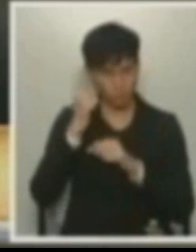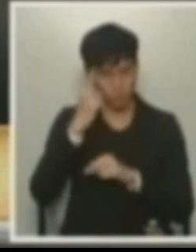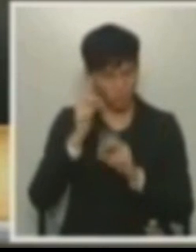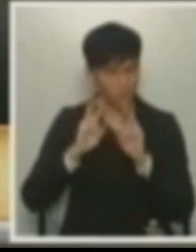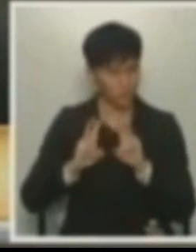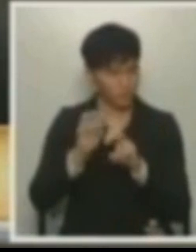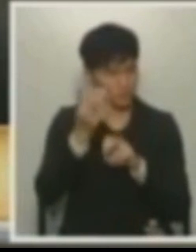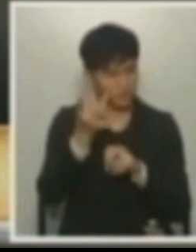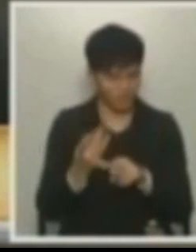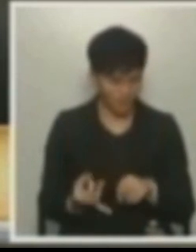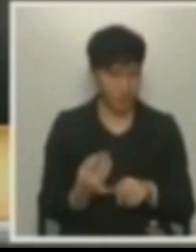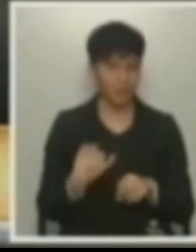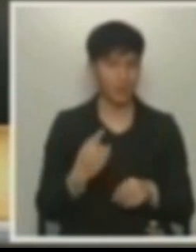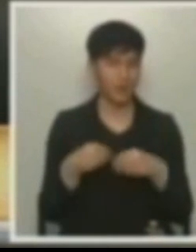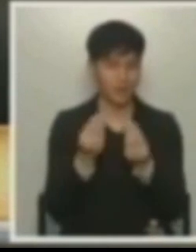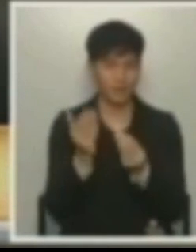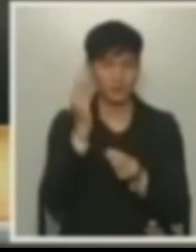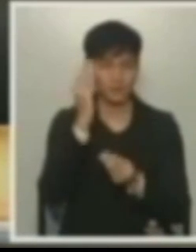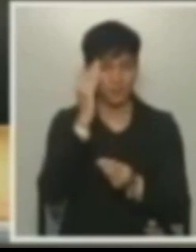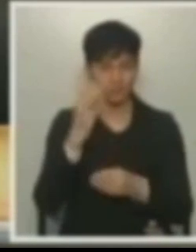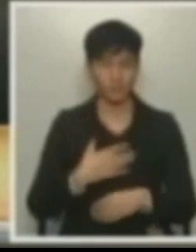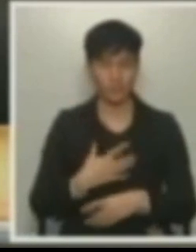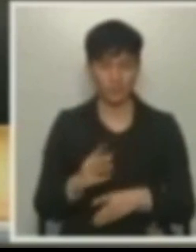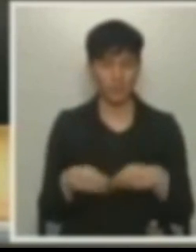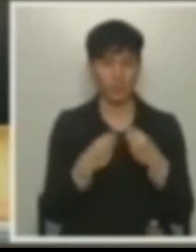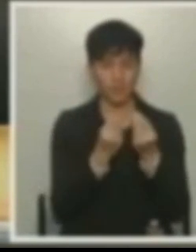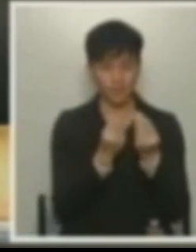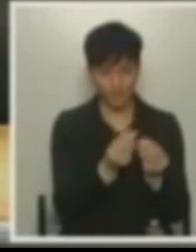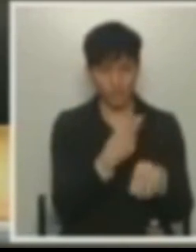หรือไม่อย่างไรนะครับก็ฝากเรียนผ่านไปยังผู้บริหารสถาบัน